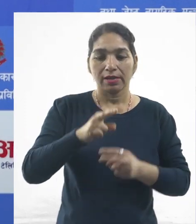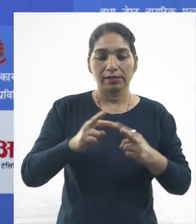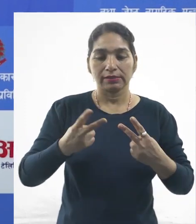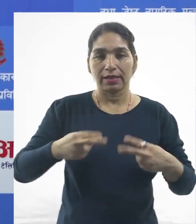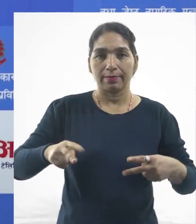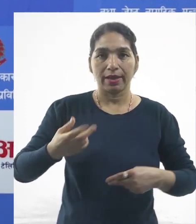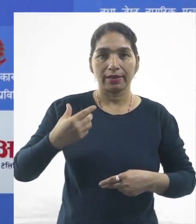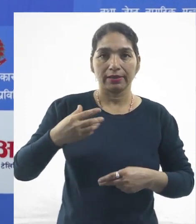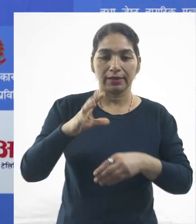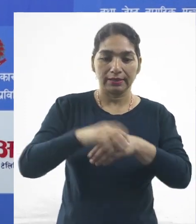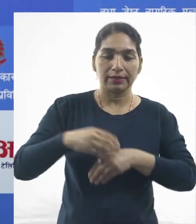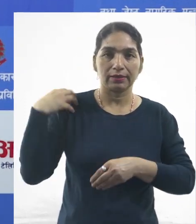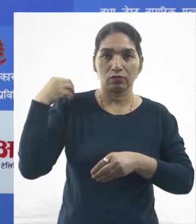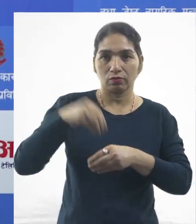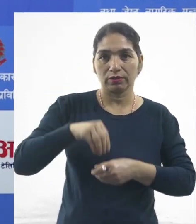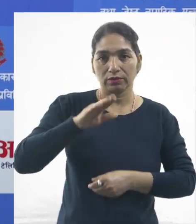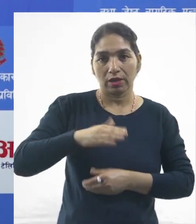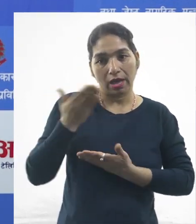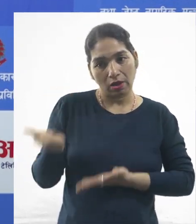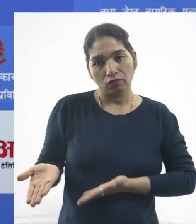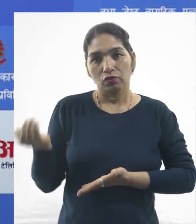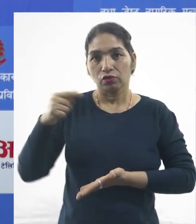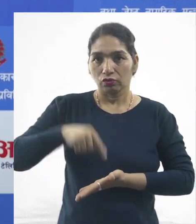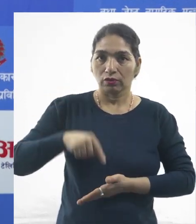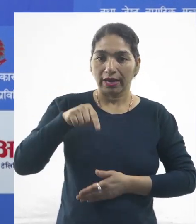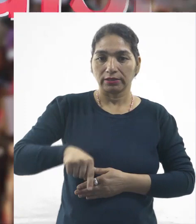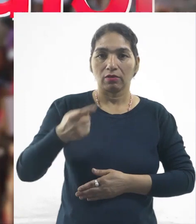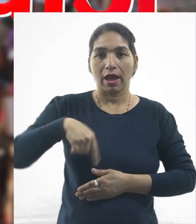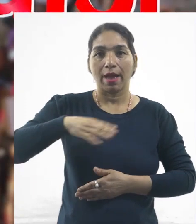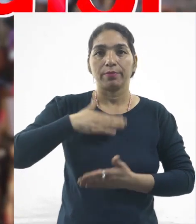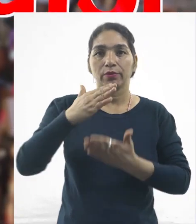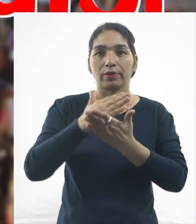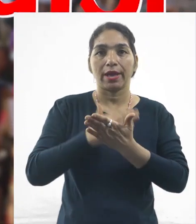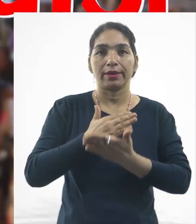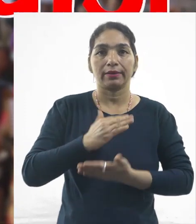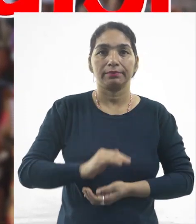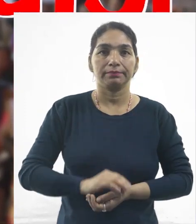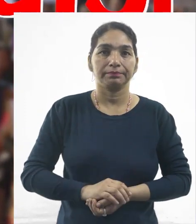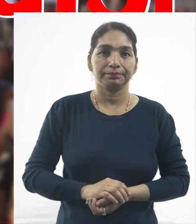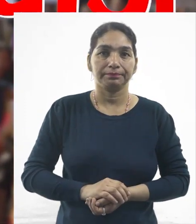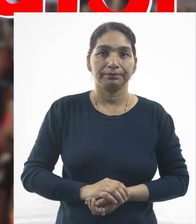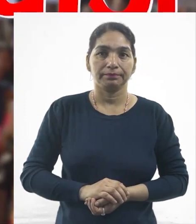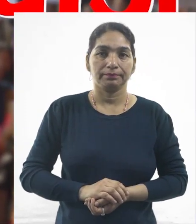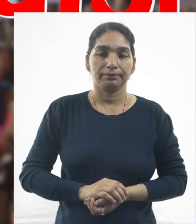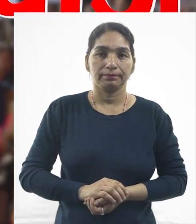लिएर उपस्थित भएका छौँ आउन सुरु गरौँ आजको हाम्रो कार्यक्रम